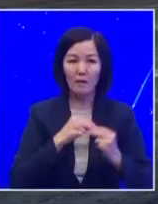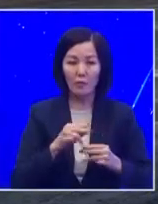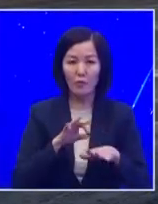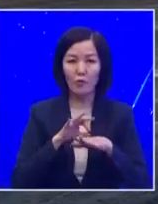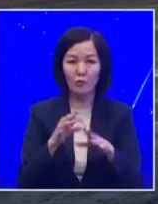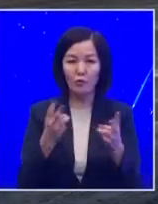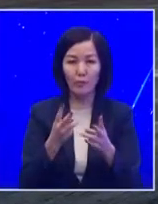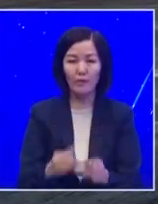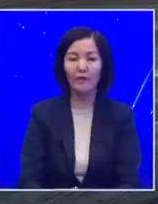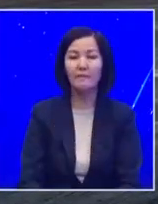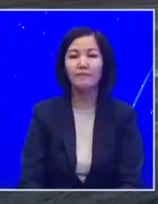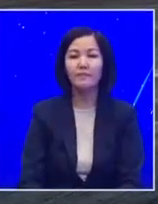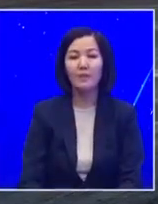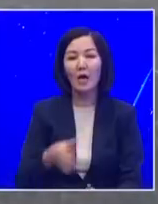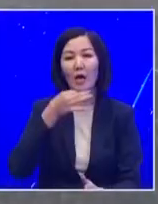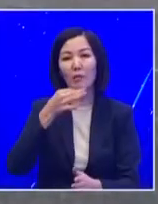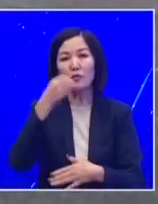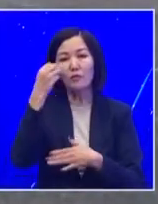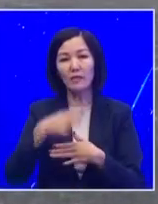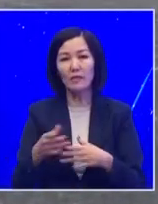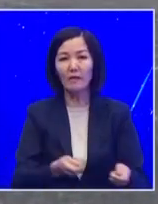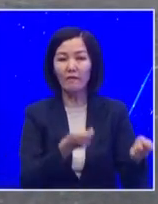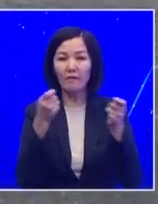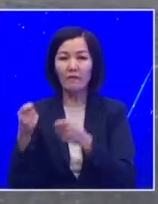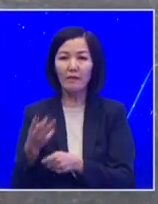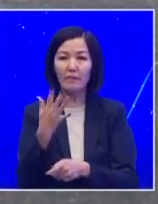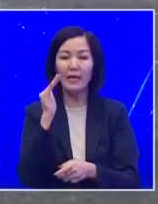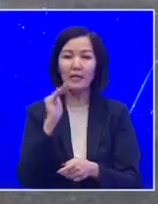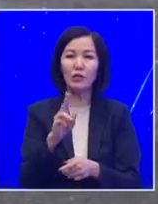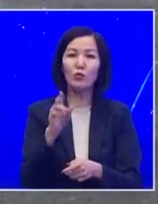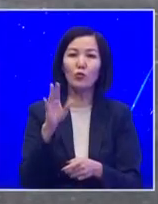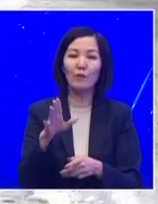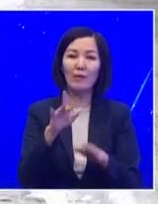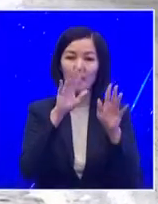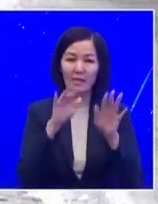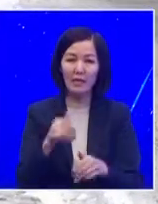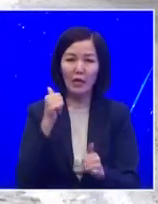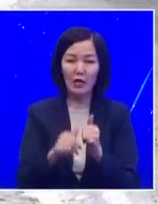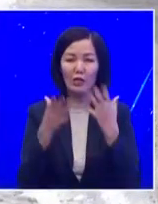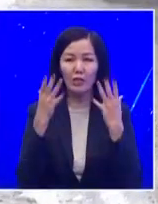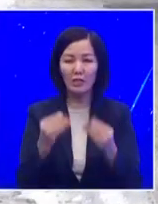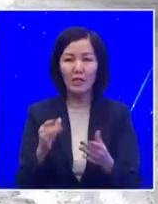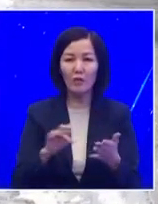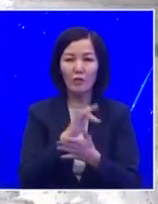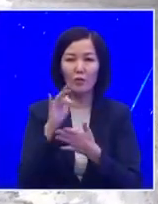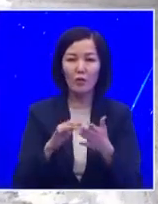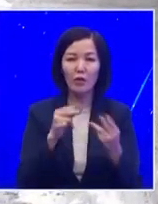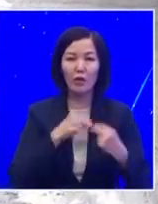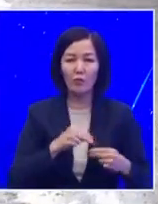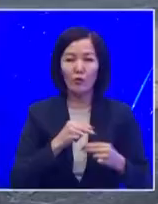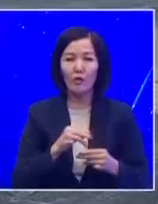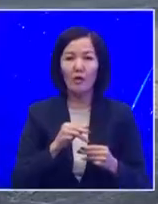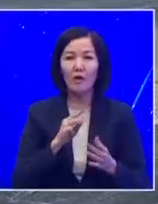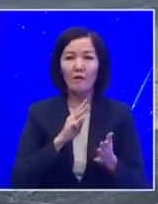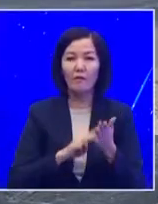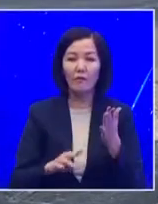На сегодняшний день из областного центра вывезено свыше 5000 кубометров снега. Ежедневно на улицах города работает порядка